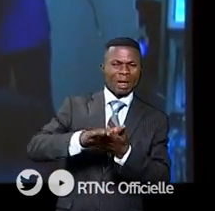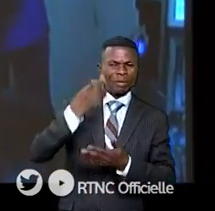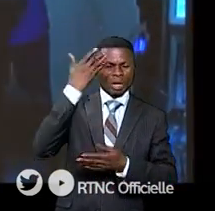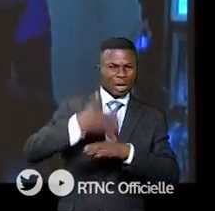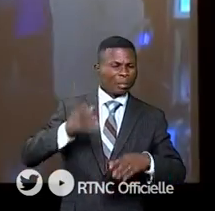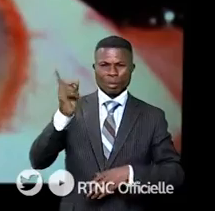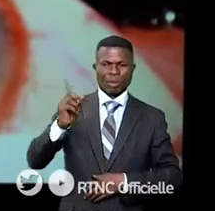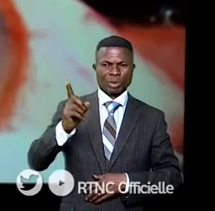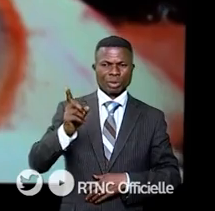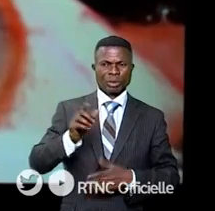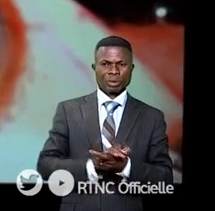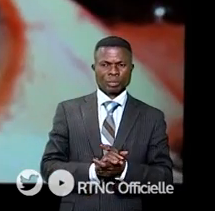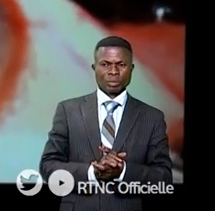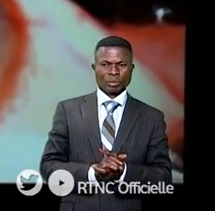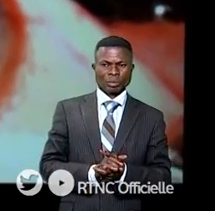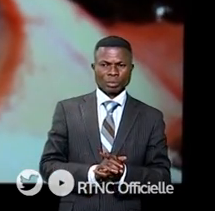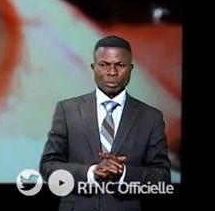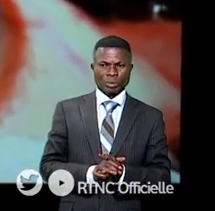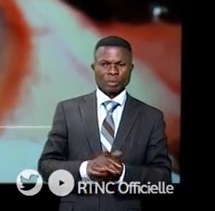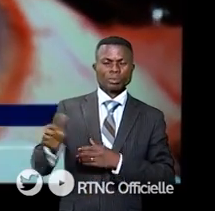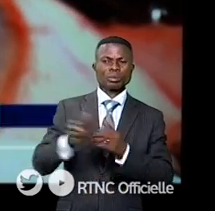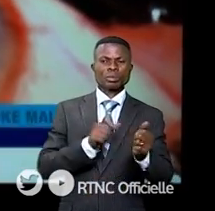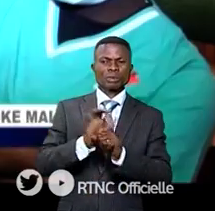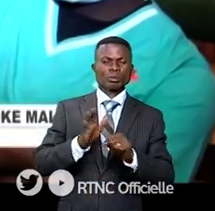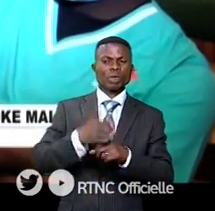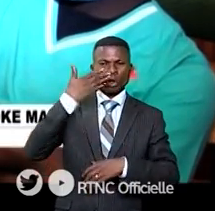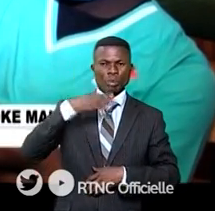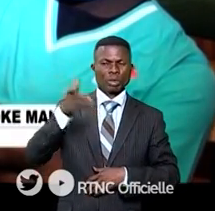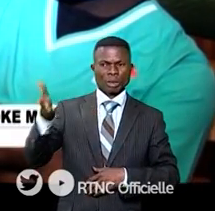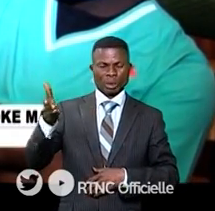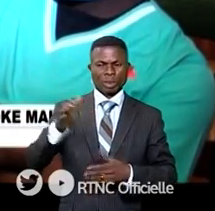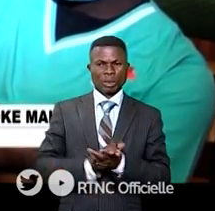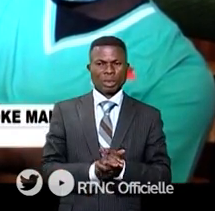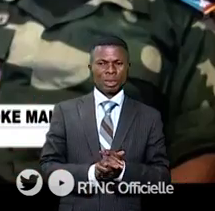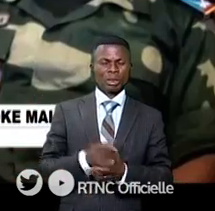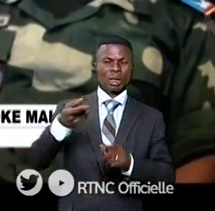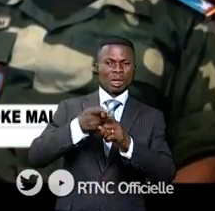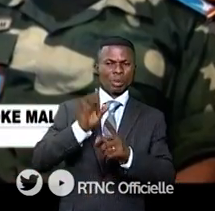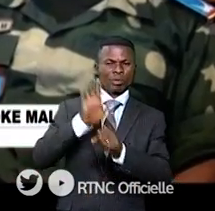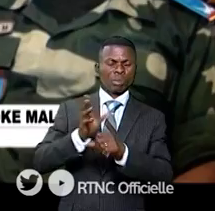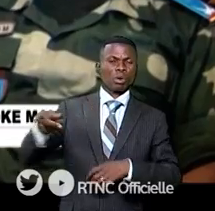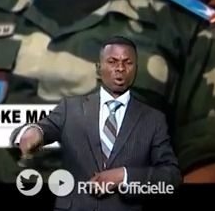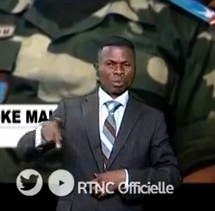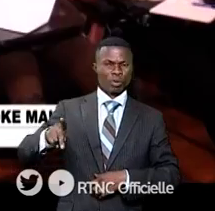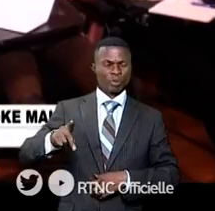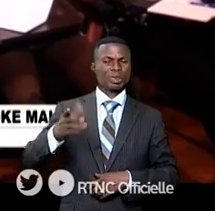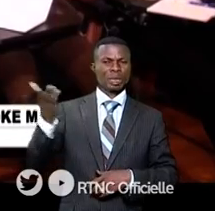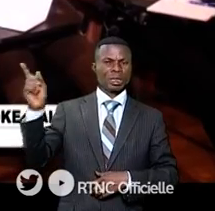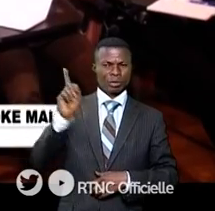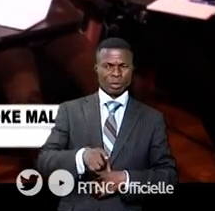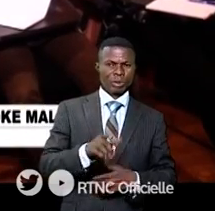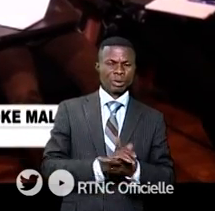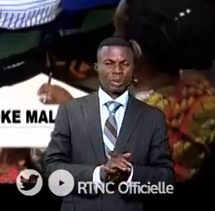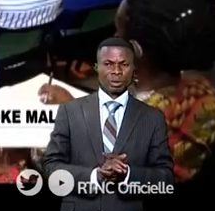temps réel par les ophtalmologues installés dans l'auditorium des HG Hospitals venus de plusieurs coins de la capitale.